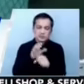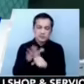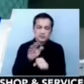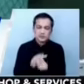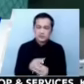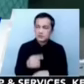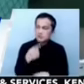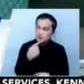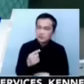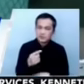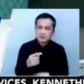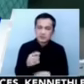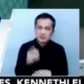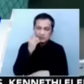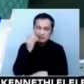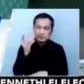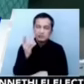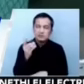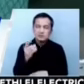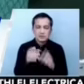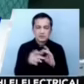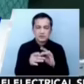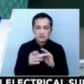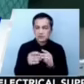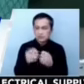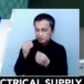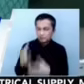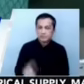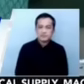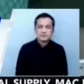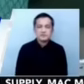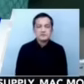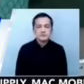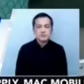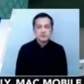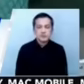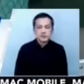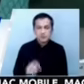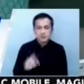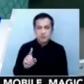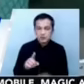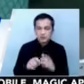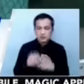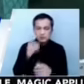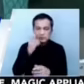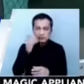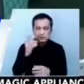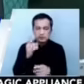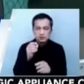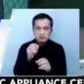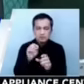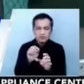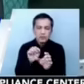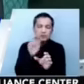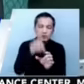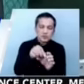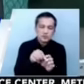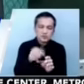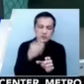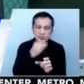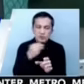dentista nga yung kinikwento ko po sa inyo What if a dentist puts an instrument into the mouth huwag natin